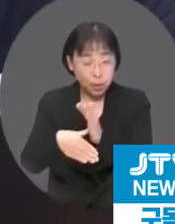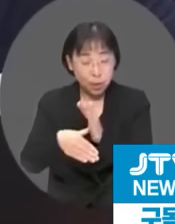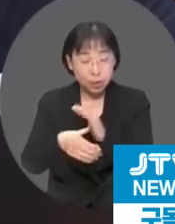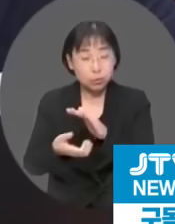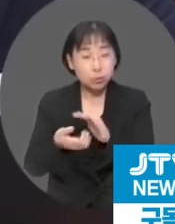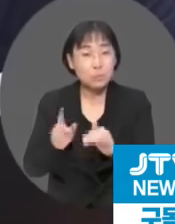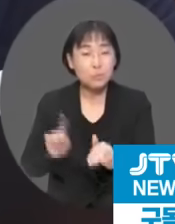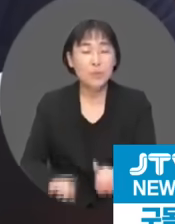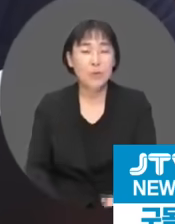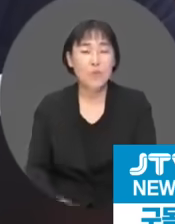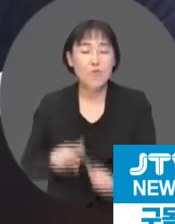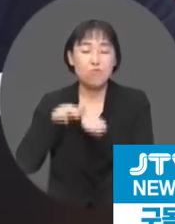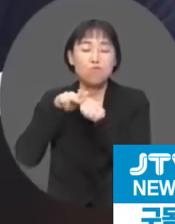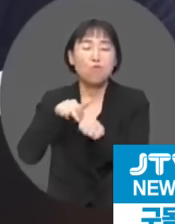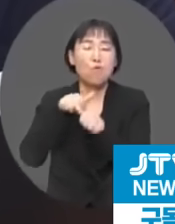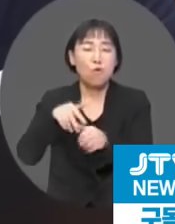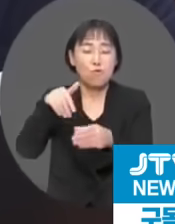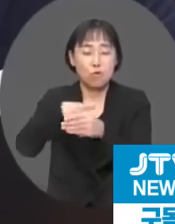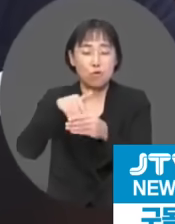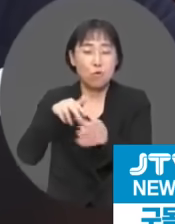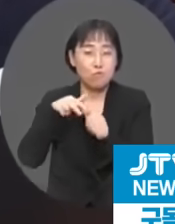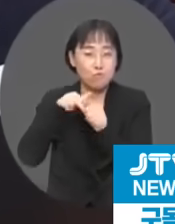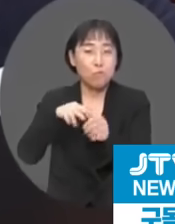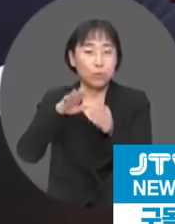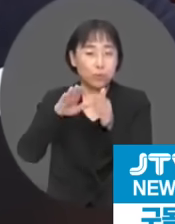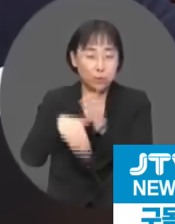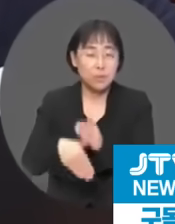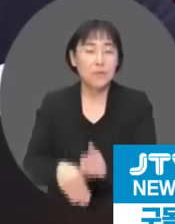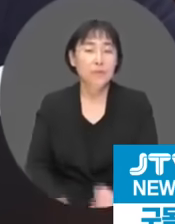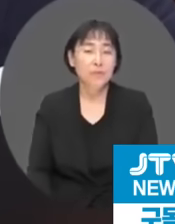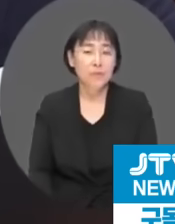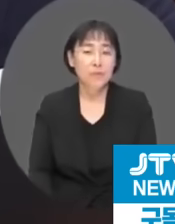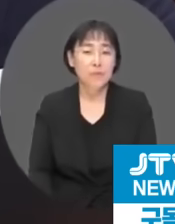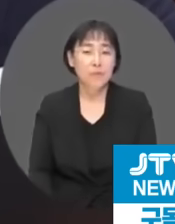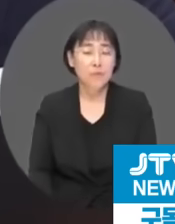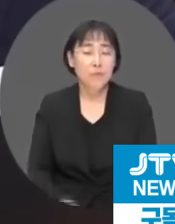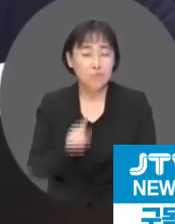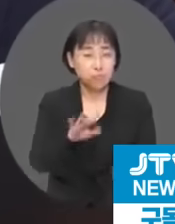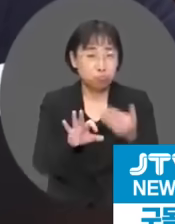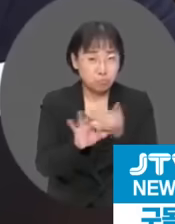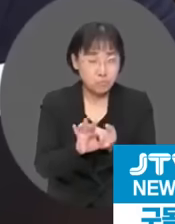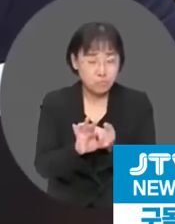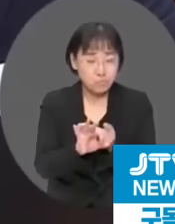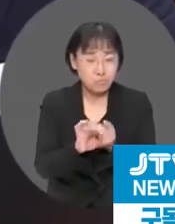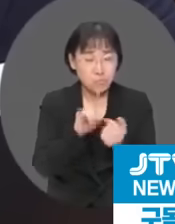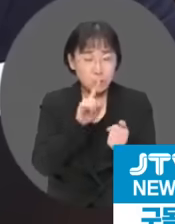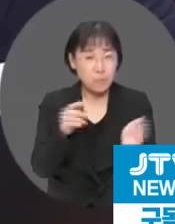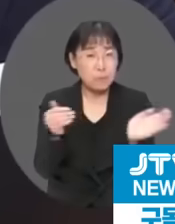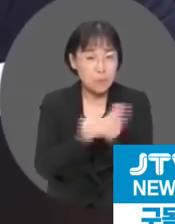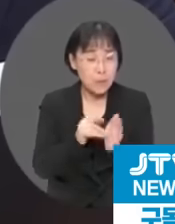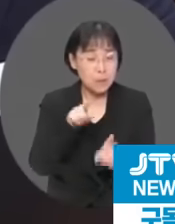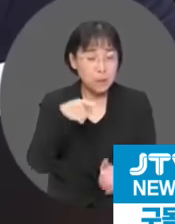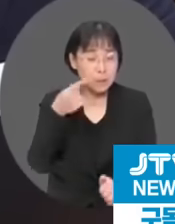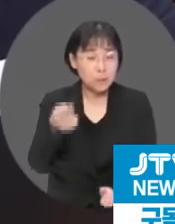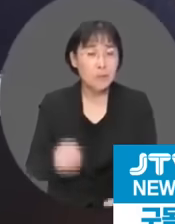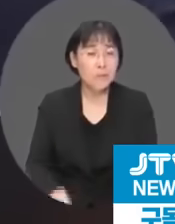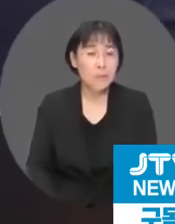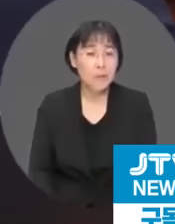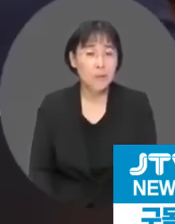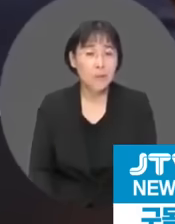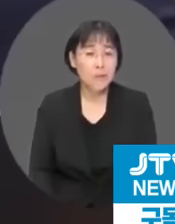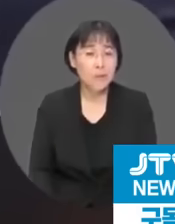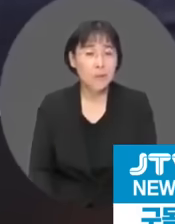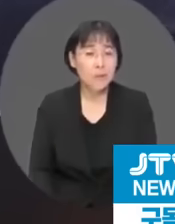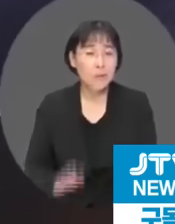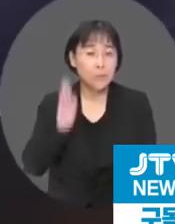경선 후보경선 후보 경선 때 그 얘기를 하고 나서 그러면 취임식 전날 3월 9일 날 그렇죠 한참 지난 후죠